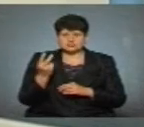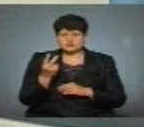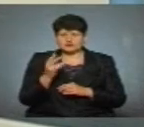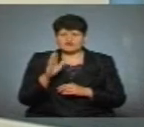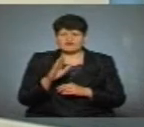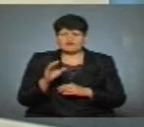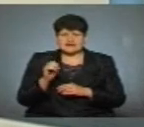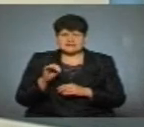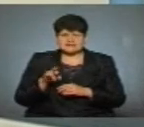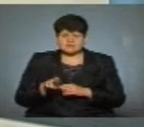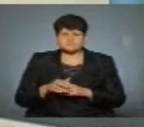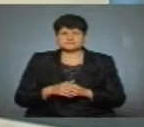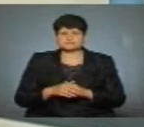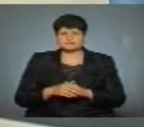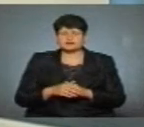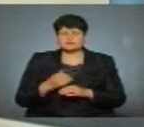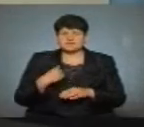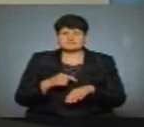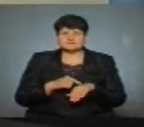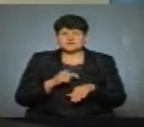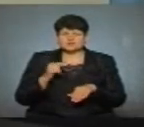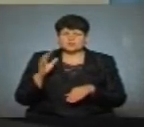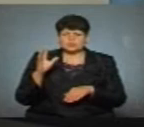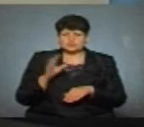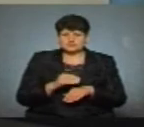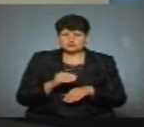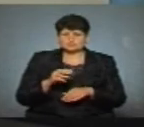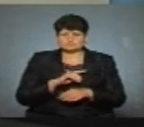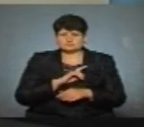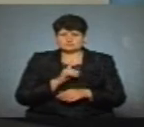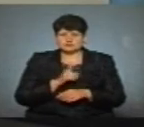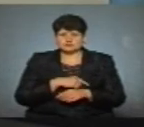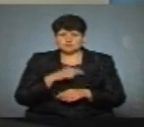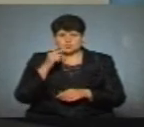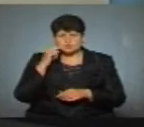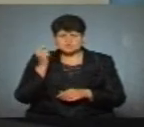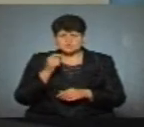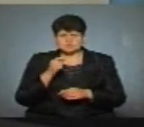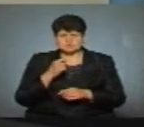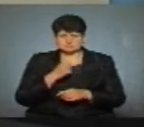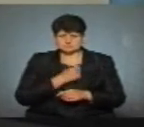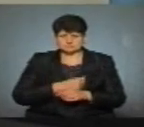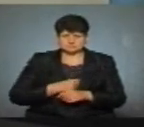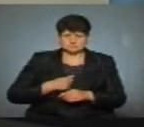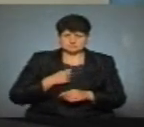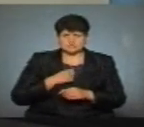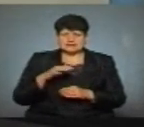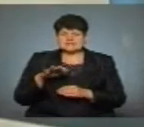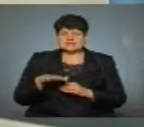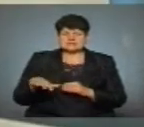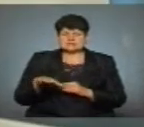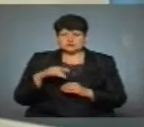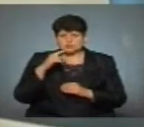в принципі, ми відчули всю, скажімо так, міць російської агресії. Тобто з території Росії нас